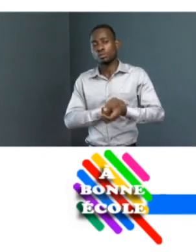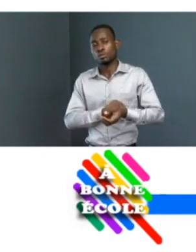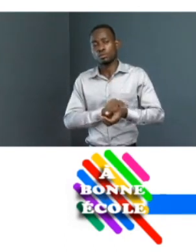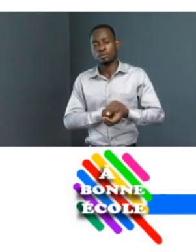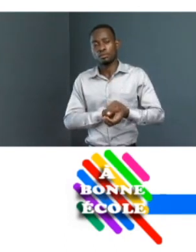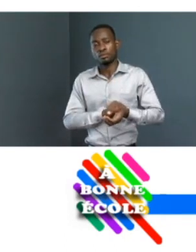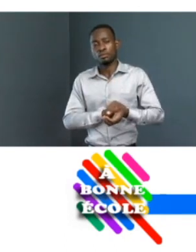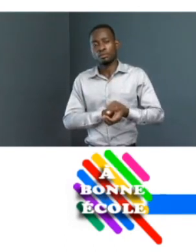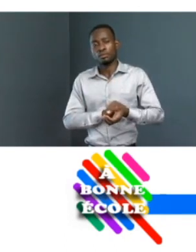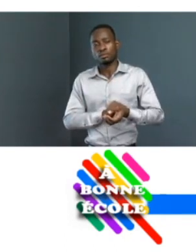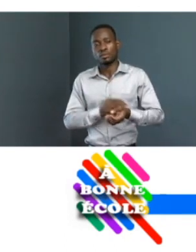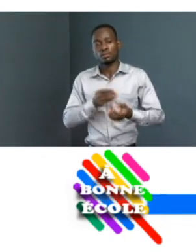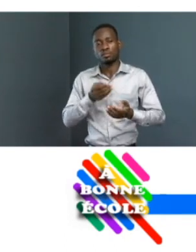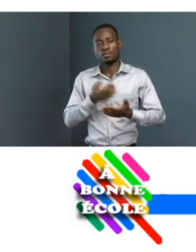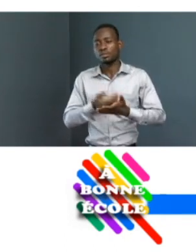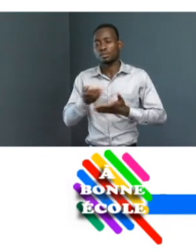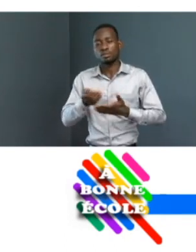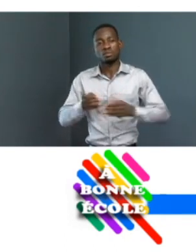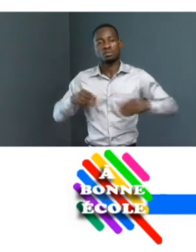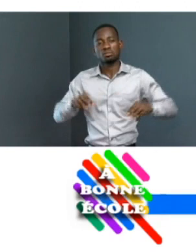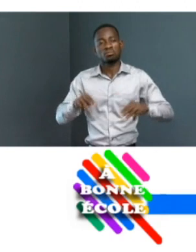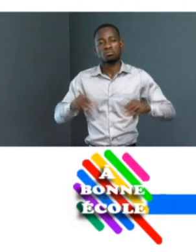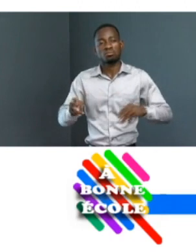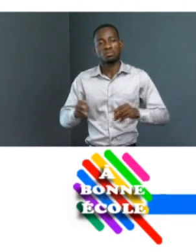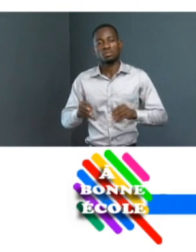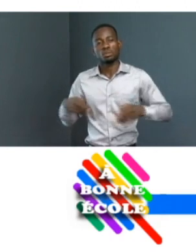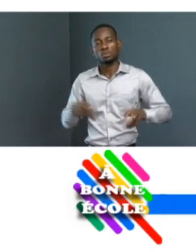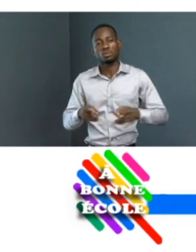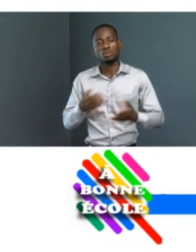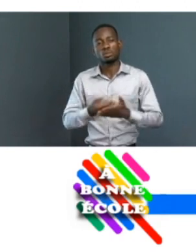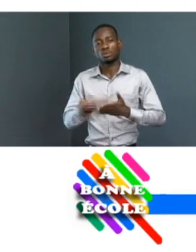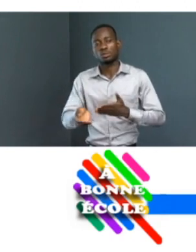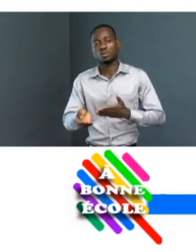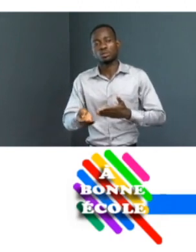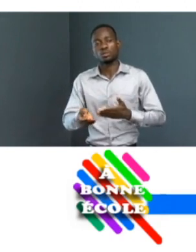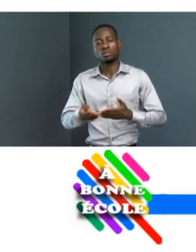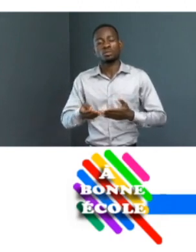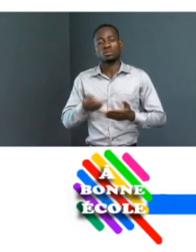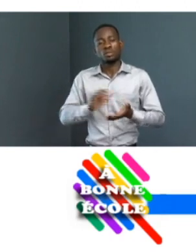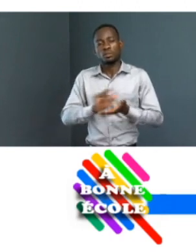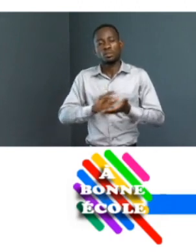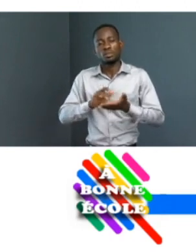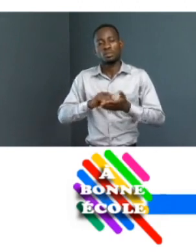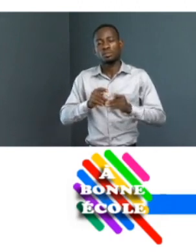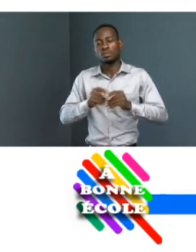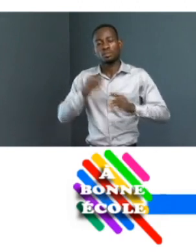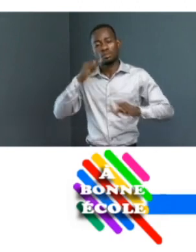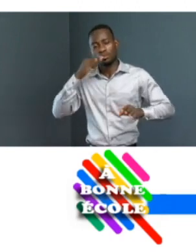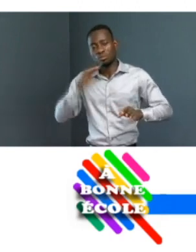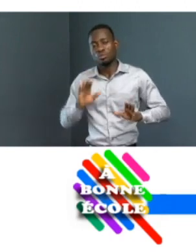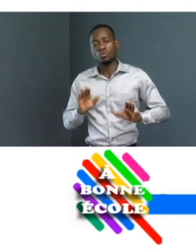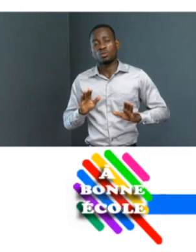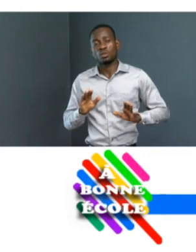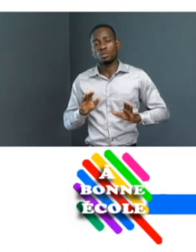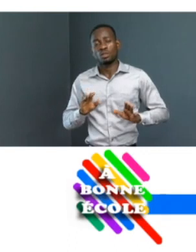Les produits de la rue, les médicaments de la rue, ce sont des médicaments très dangereux. Donc, en